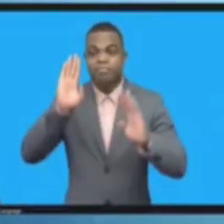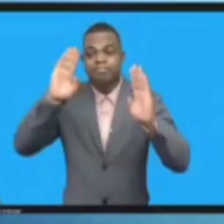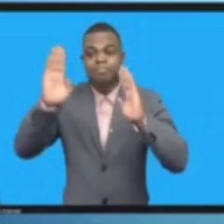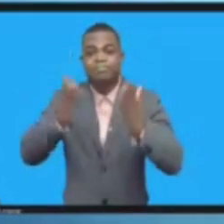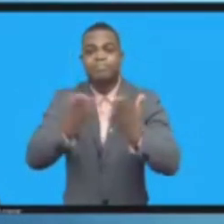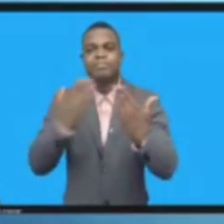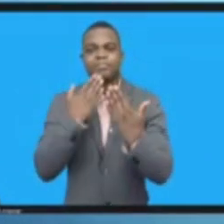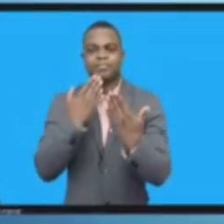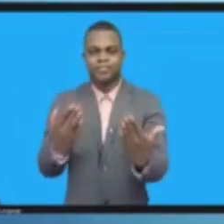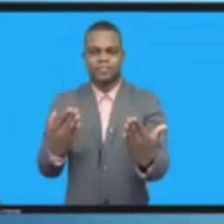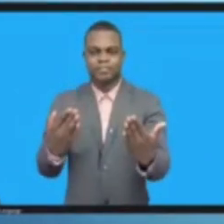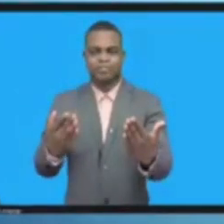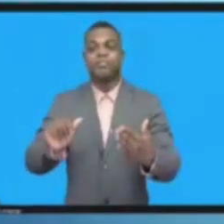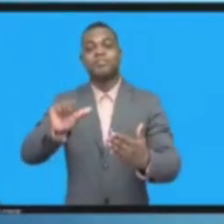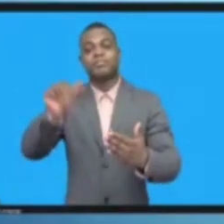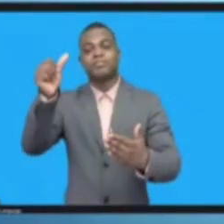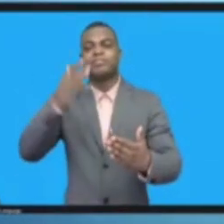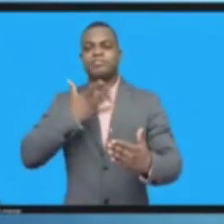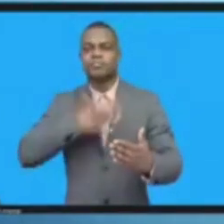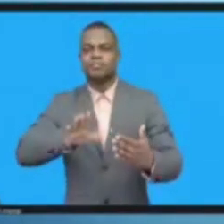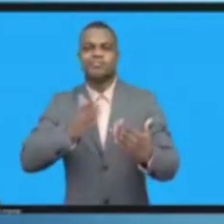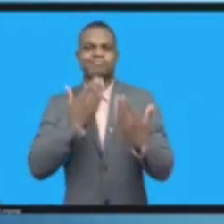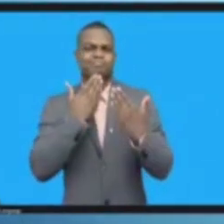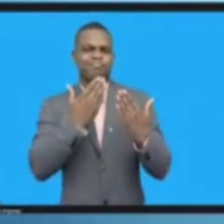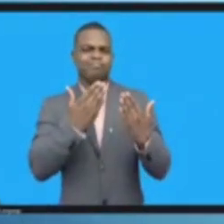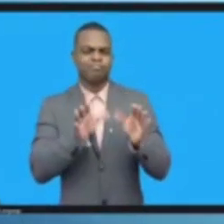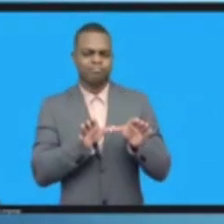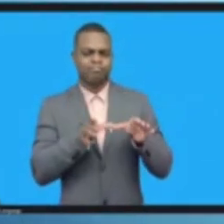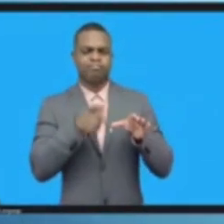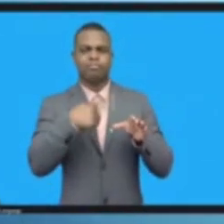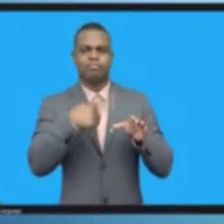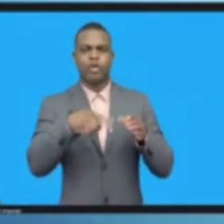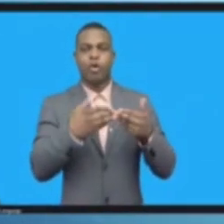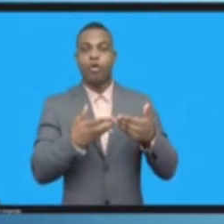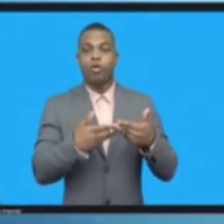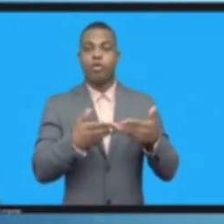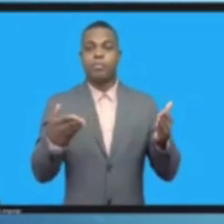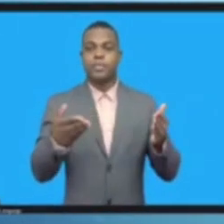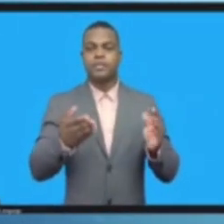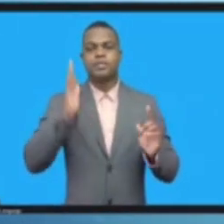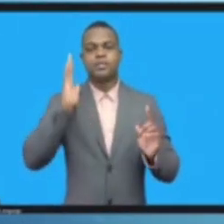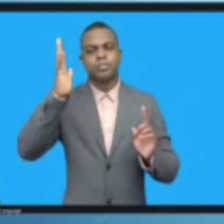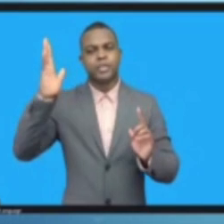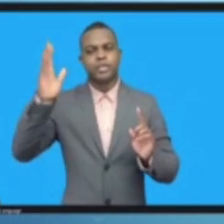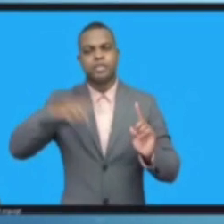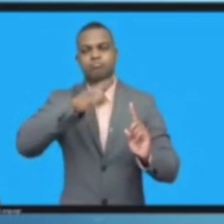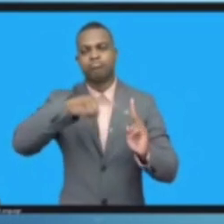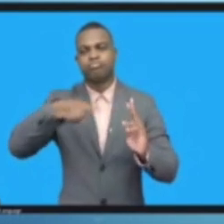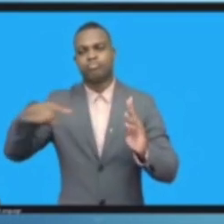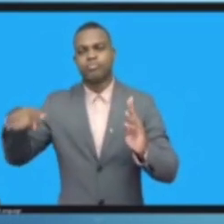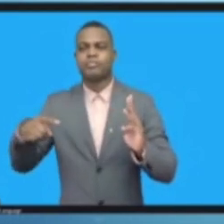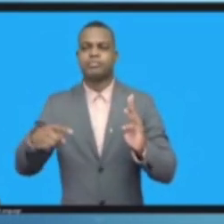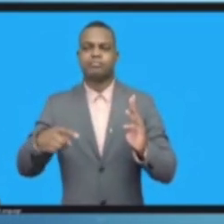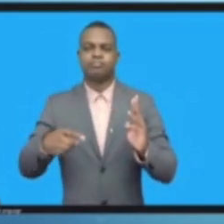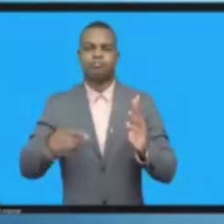venir se joindre à nous. Je pense qu'il y en a deux qui manquent à l'appel. J'aimerais remercier